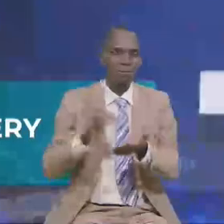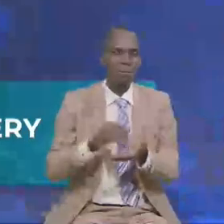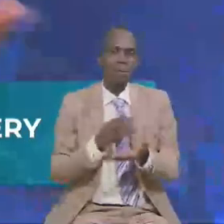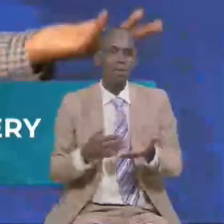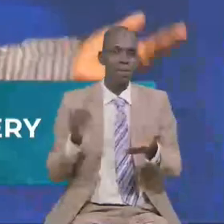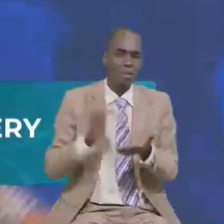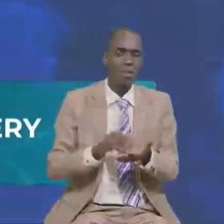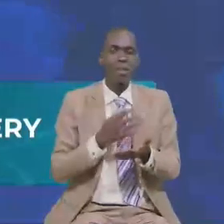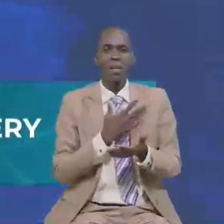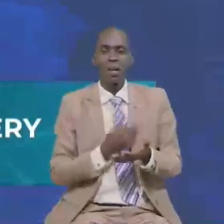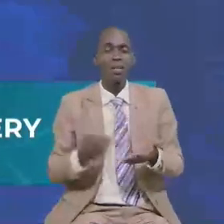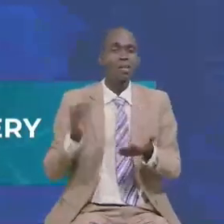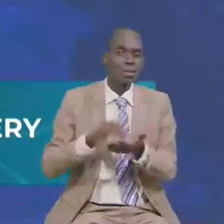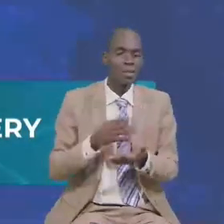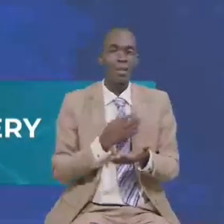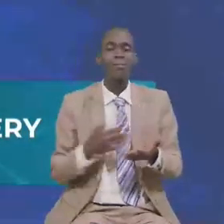répète à tout moment.